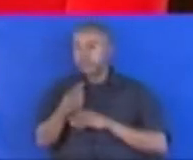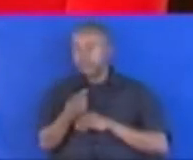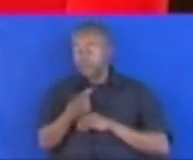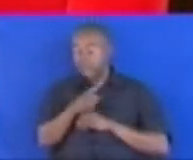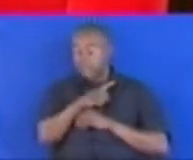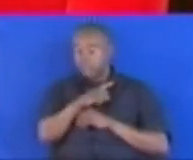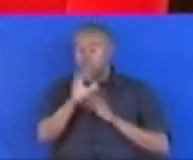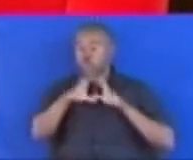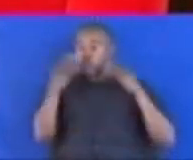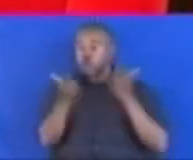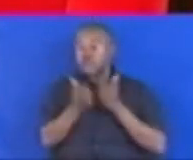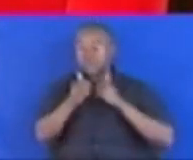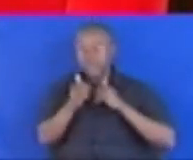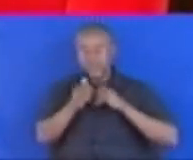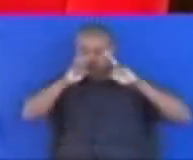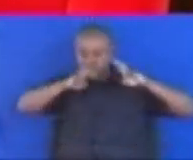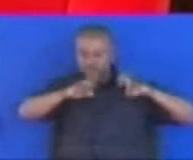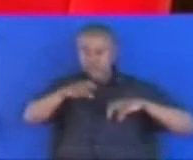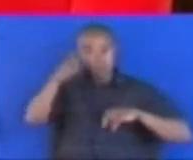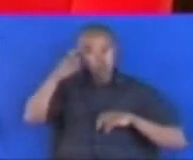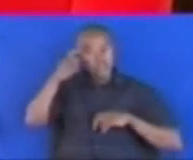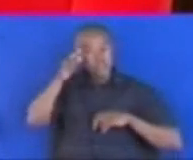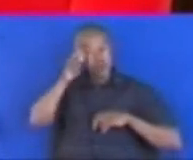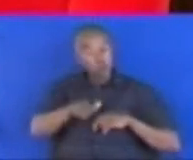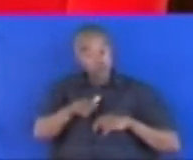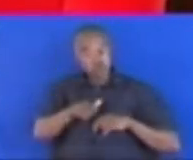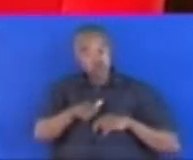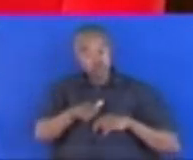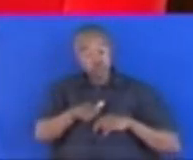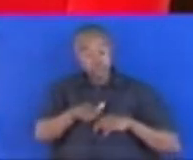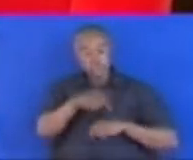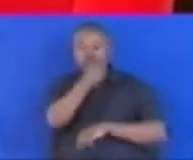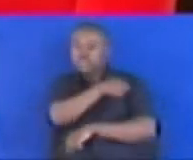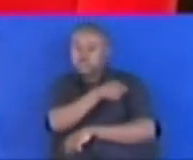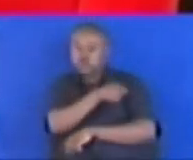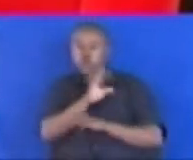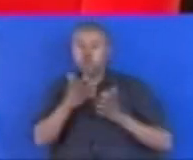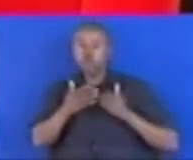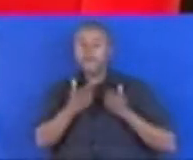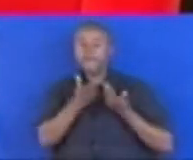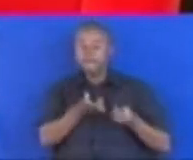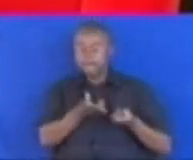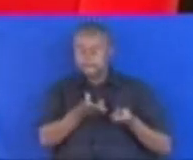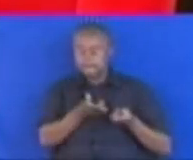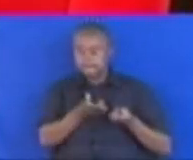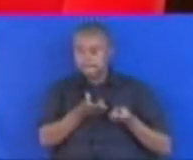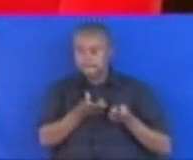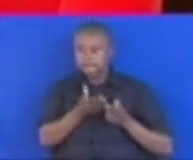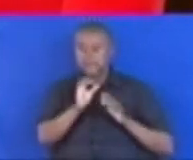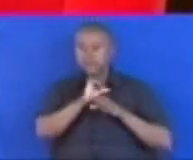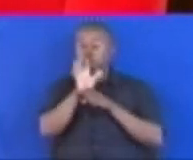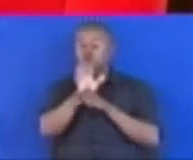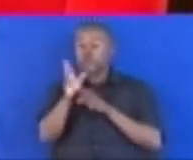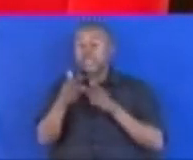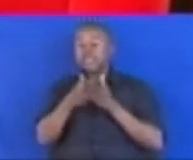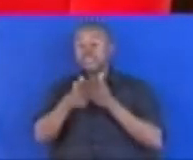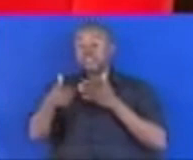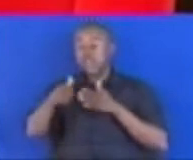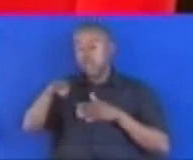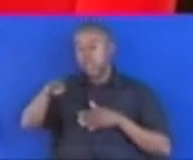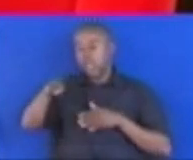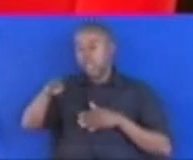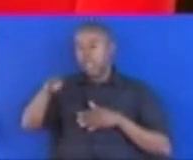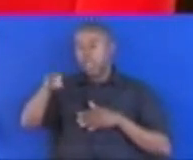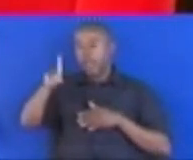kuwaza, watu wanakimbilia kupata chanjo kwa sababu ya fear ya corona. Nyingine inaitwa Moderna ambayo ni ya USA, na nyingine